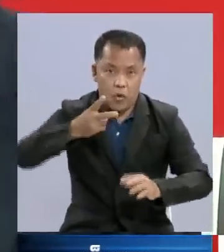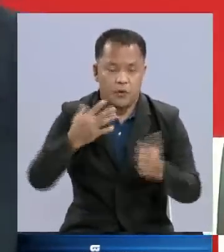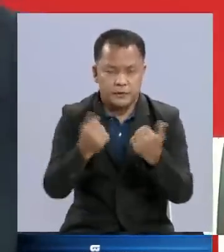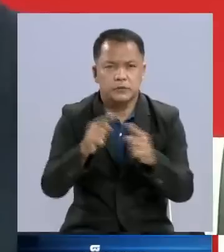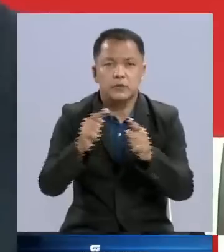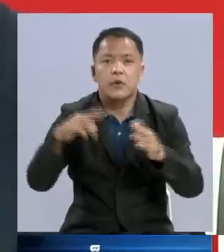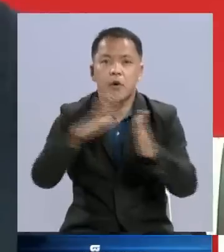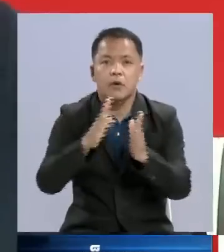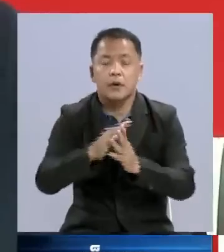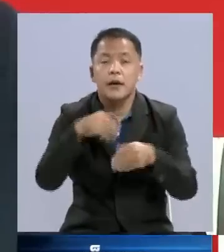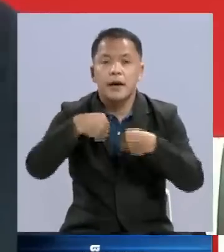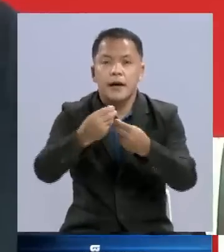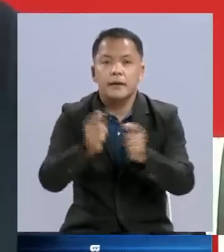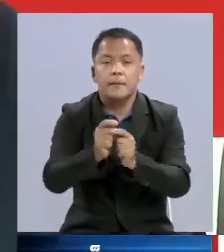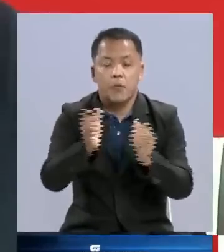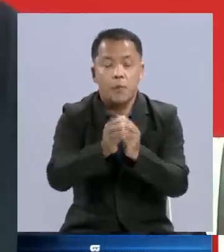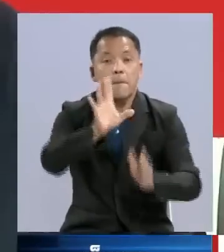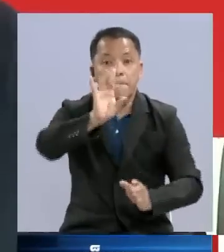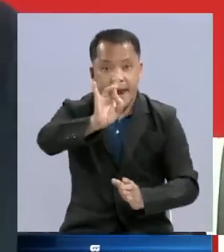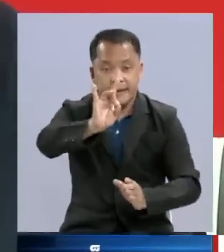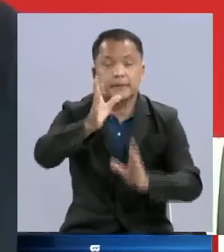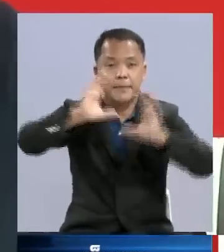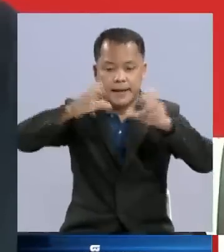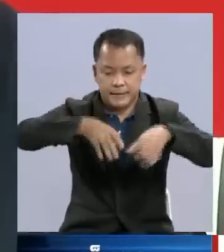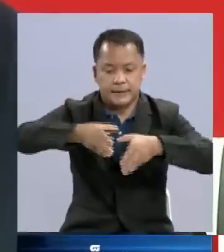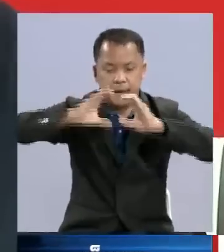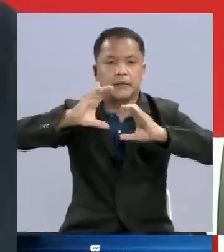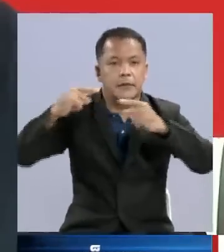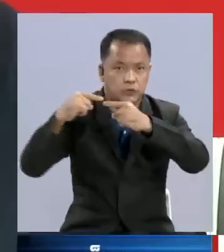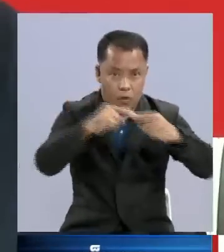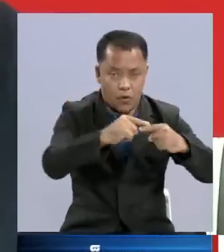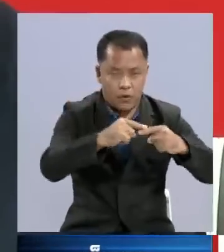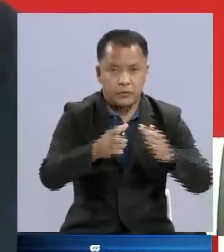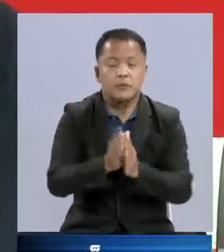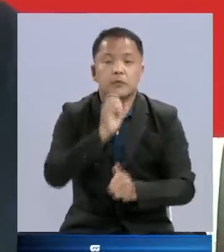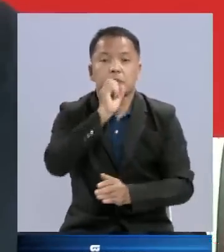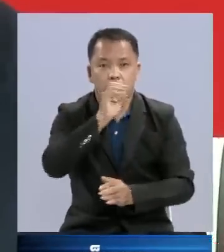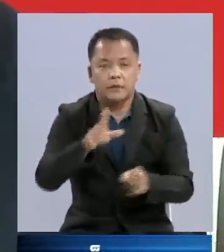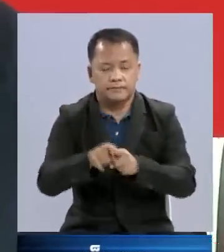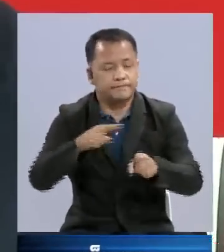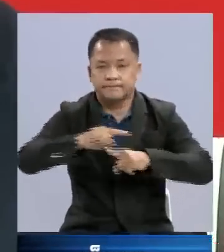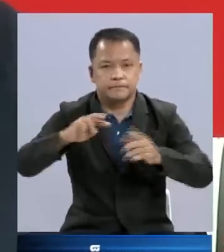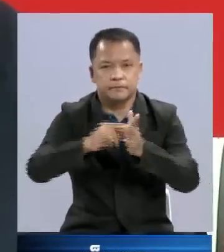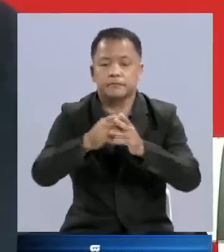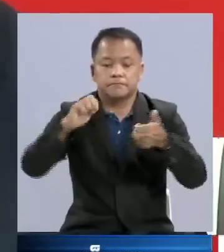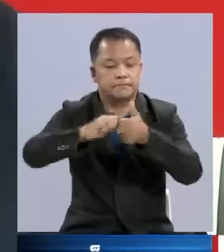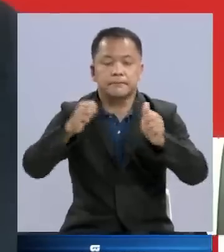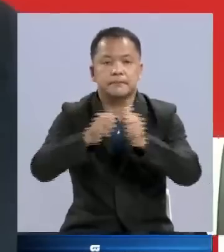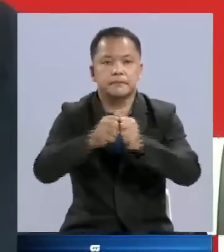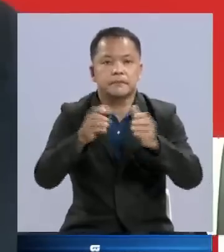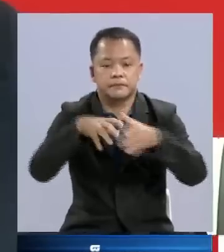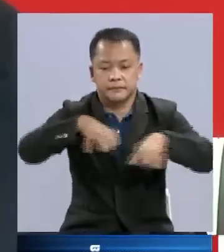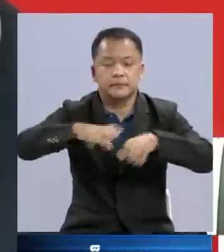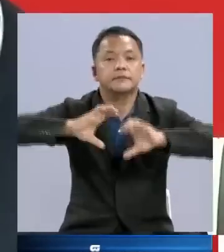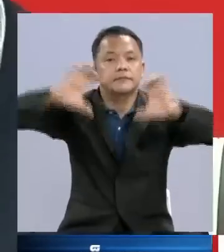เรื่องของการให้8พรรคร่วมรัฐบาลจัดตั้งรัฐบาลกันต่อไปคุณภูมิธรรมบอกจะไม่เป็นอุปสรรคของการ